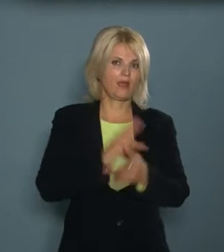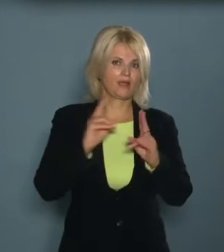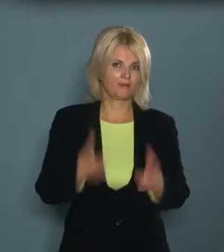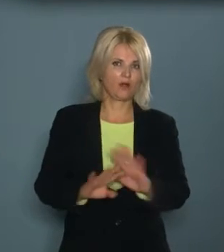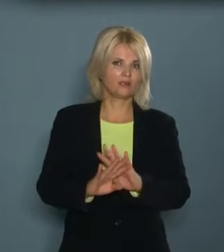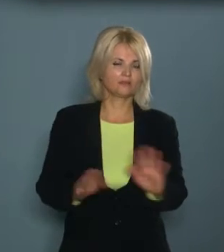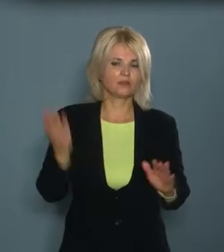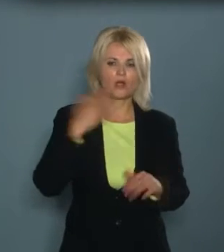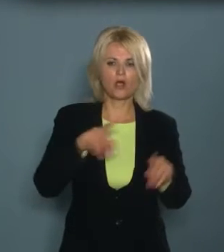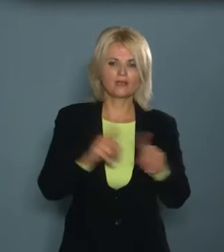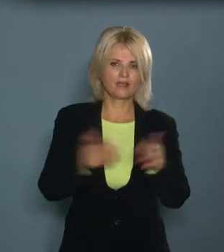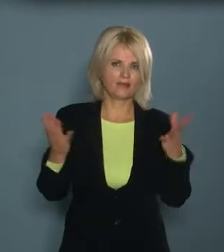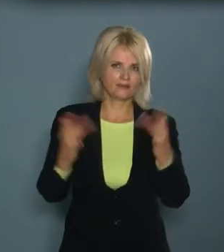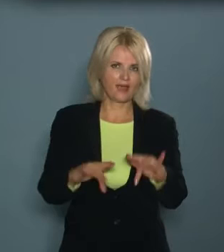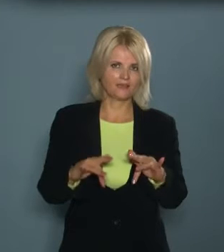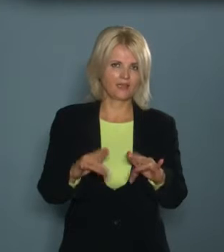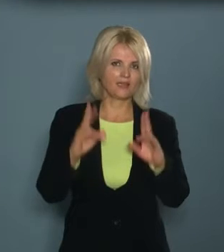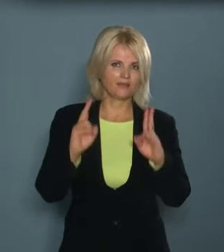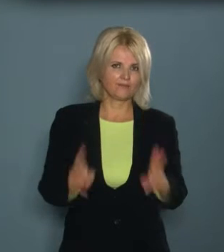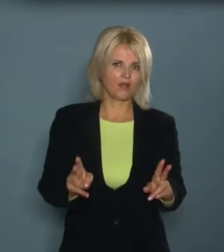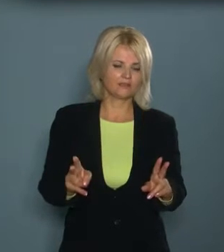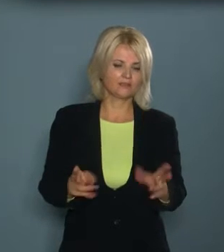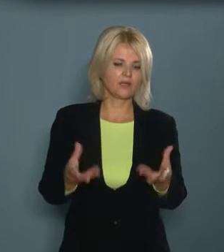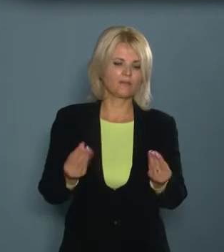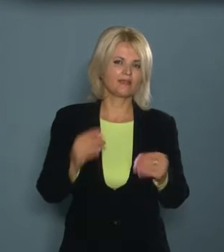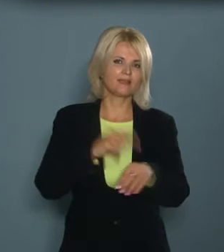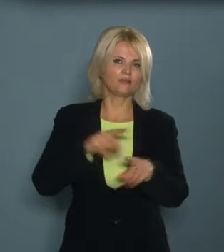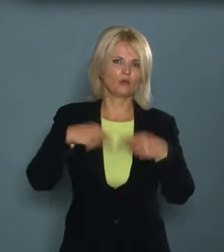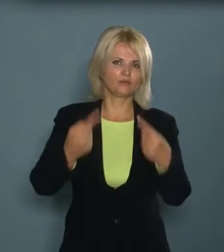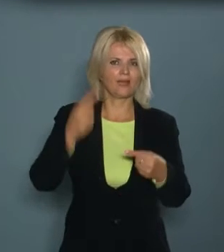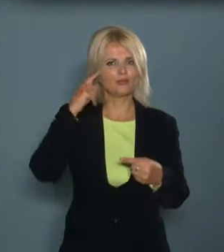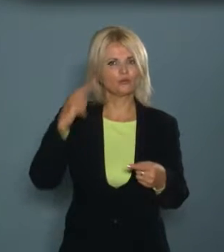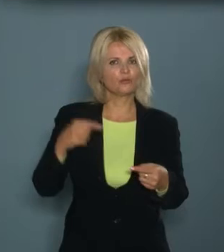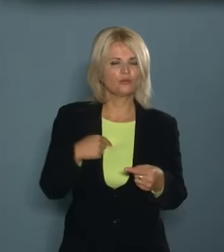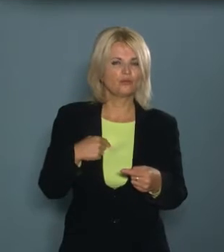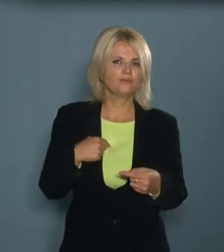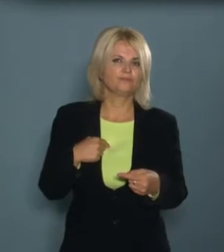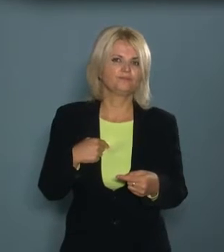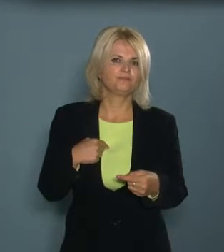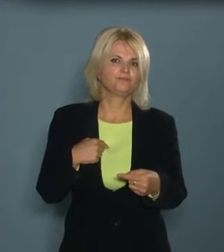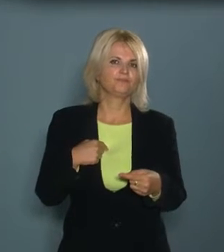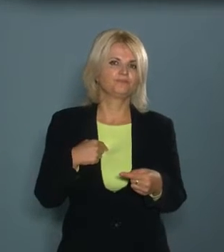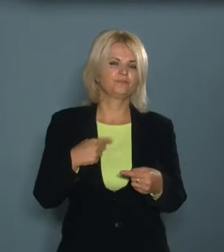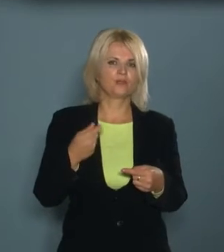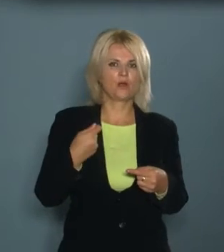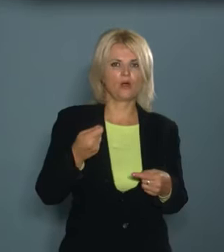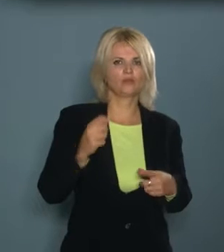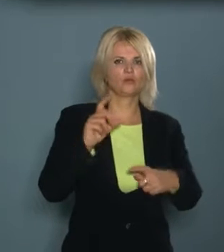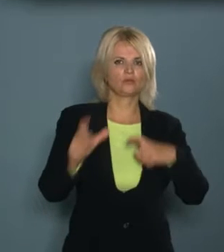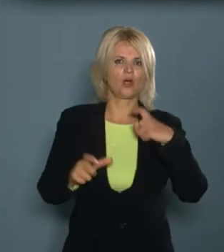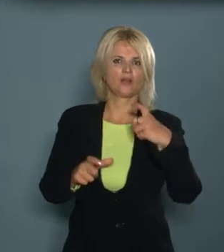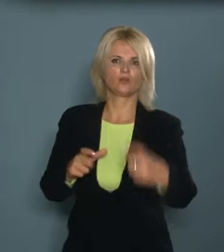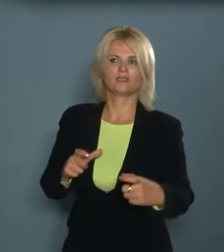annak, hogy ha ilyen szituáció alakul ki, akkor mennyi idő után tudjuk leírni azt a bizonyos adótartozást,